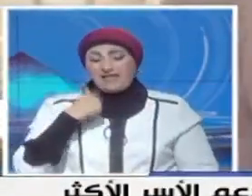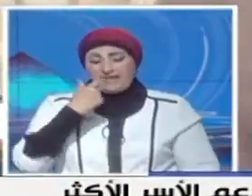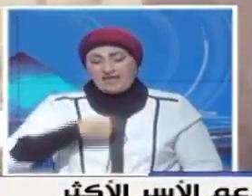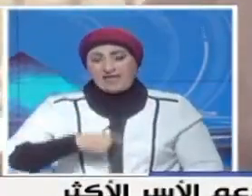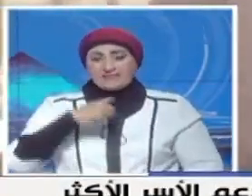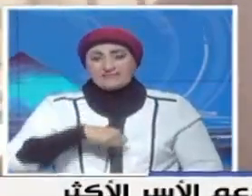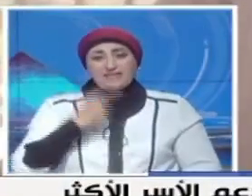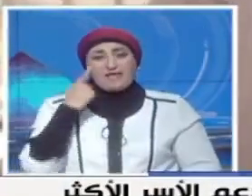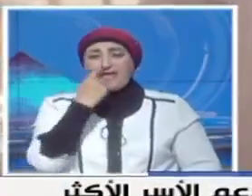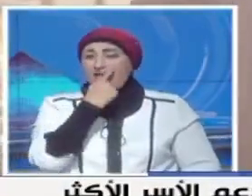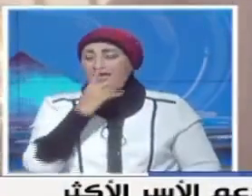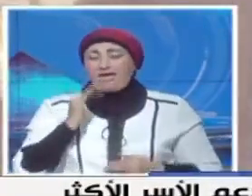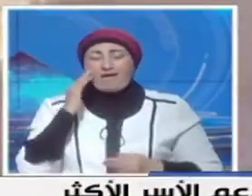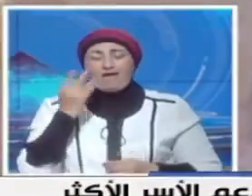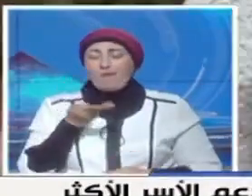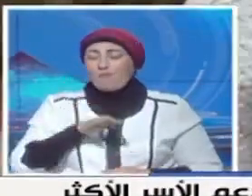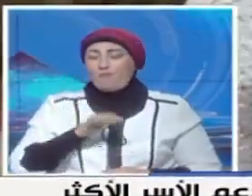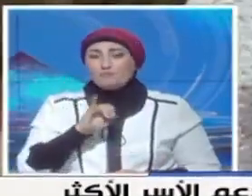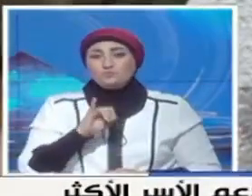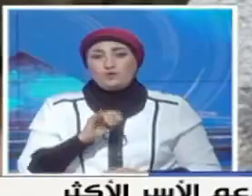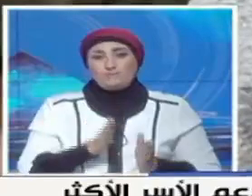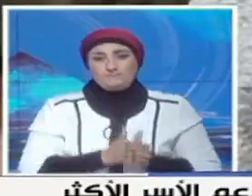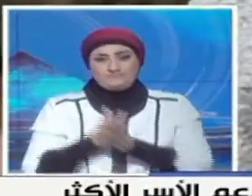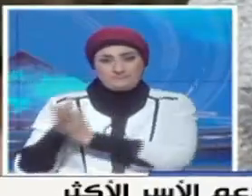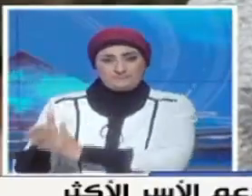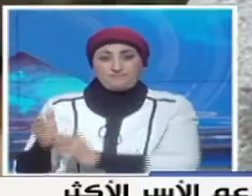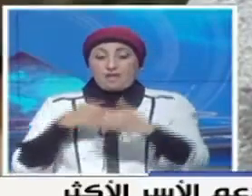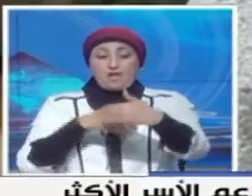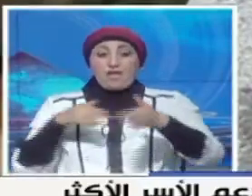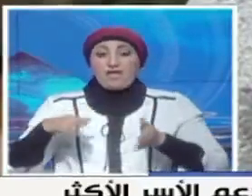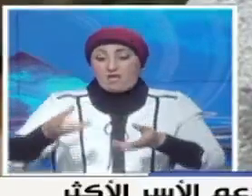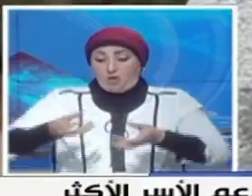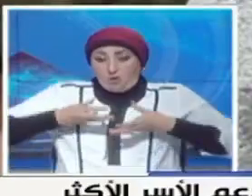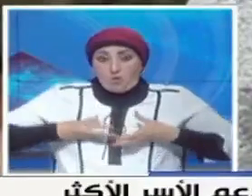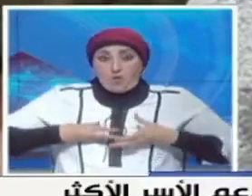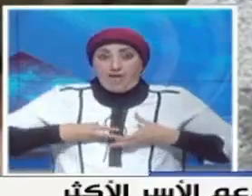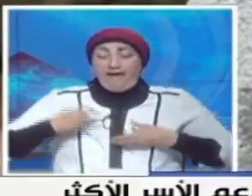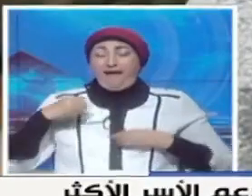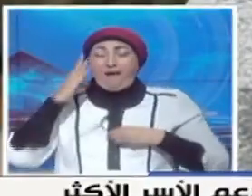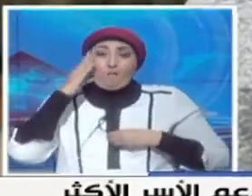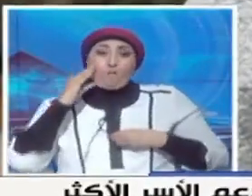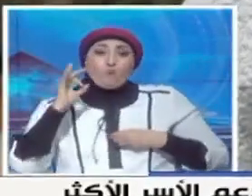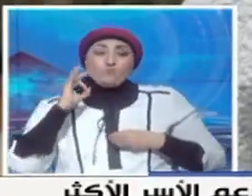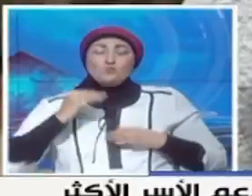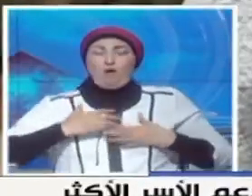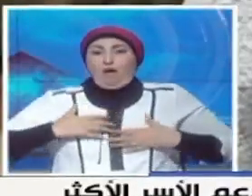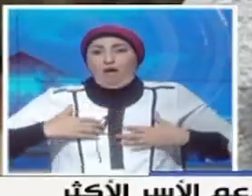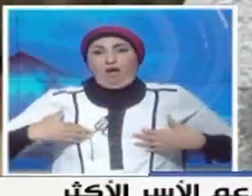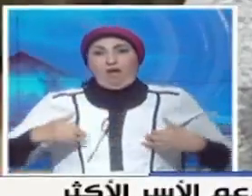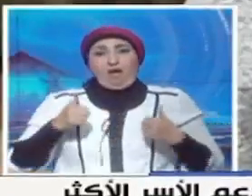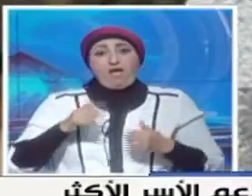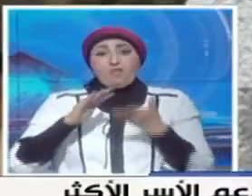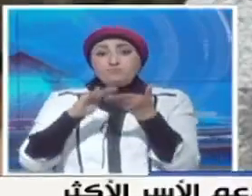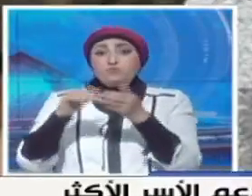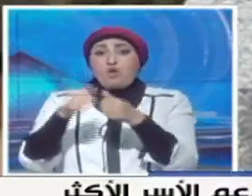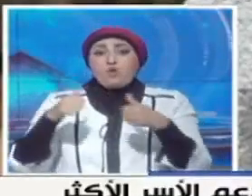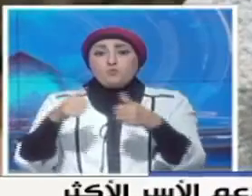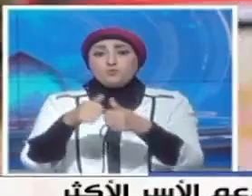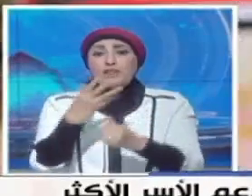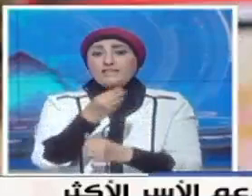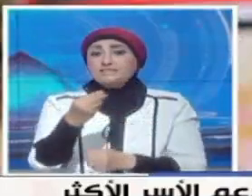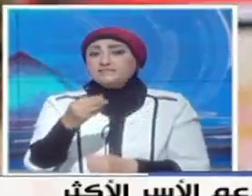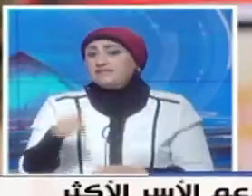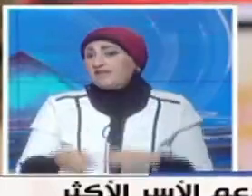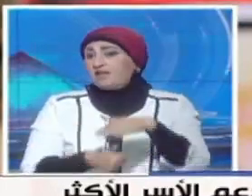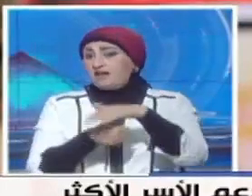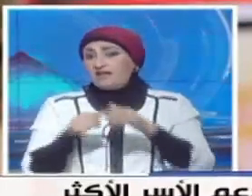اديلك عينيا وقد المسؤول. هذه الكرتونه دي فرحت ناس كتير، كميه الكراتين اللي اتفرقت النهارده ساعدت بيوت ناس كتير قوي يا ريس.